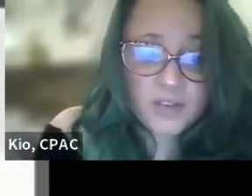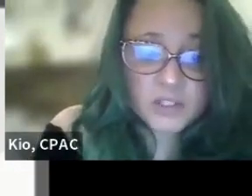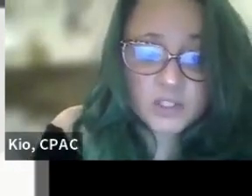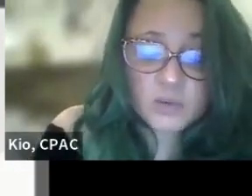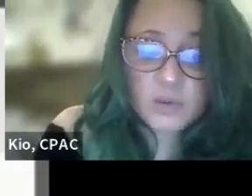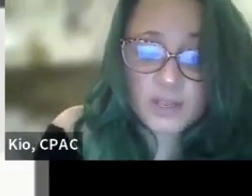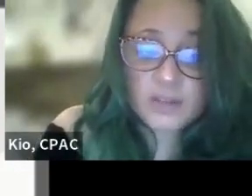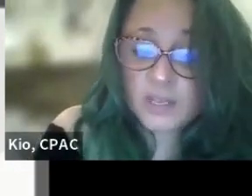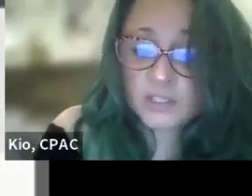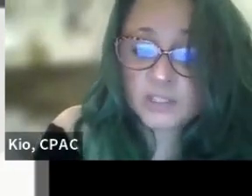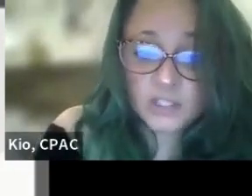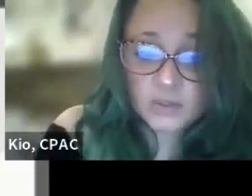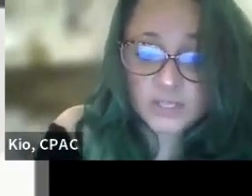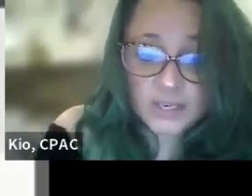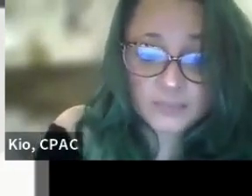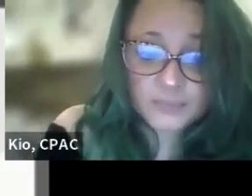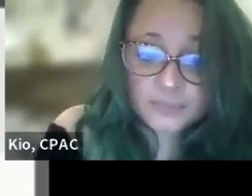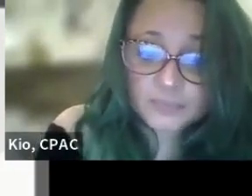很抱歉。